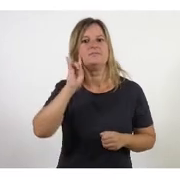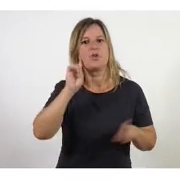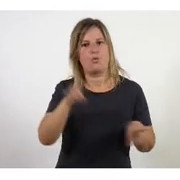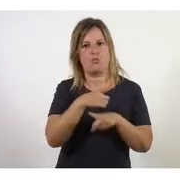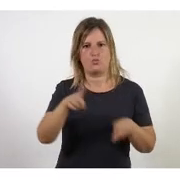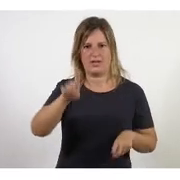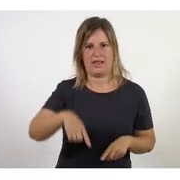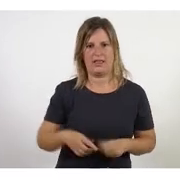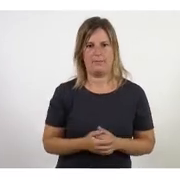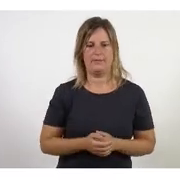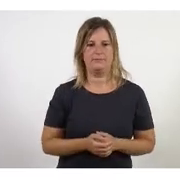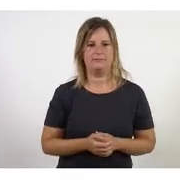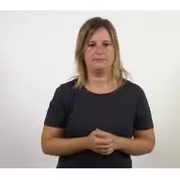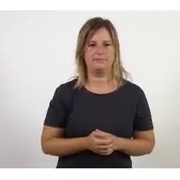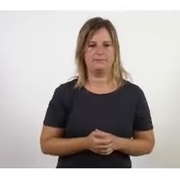música de fons.